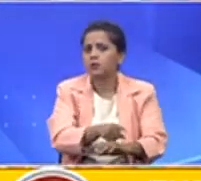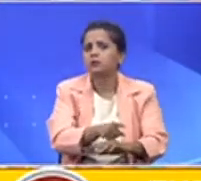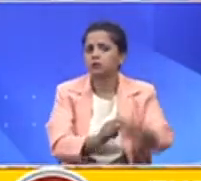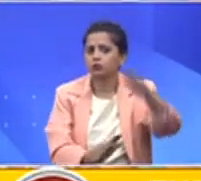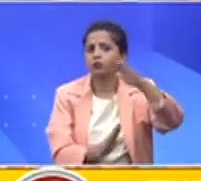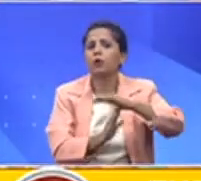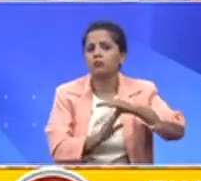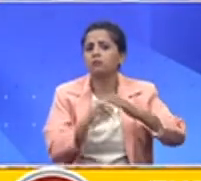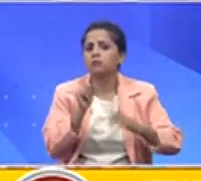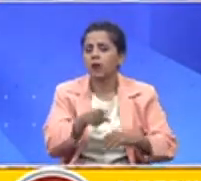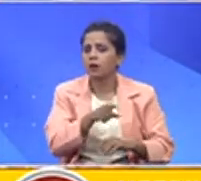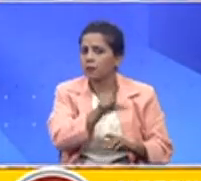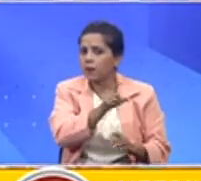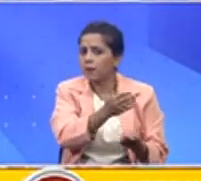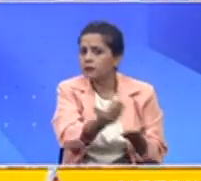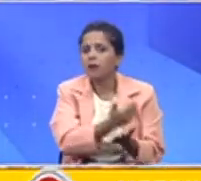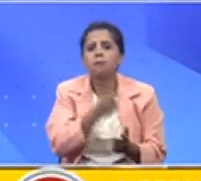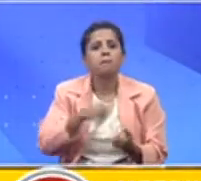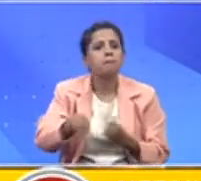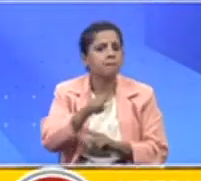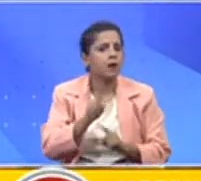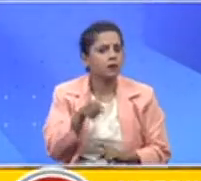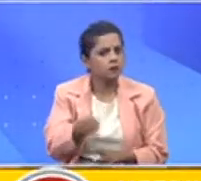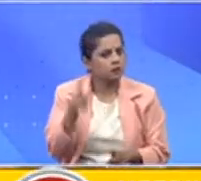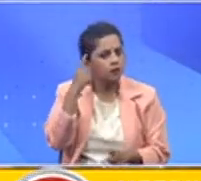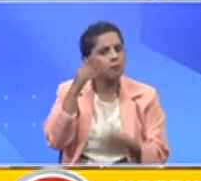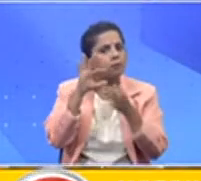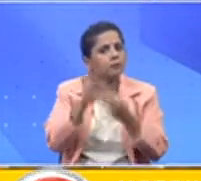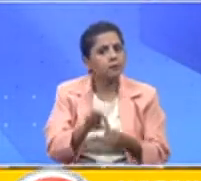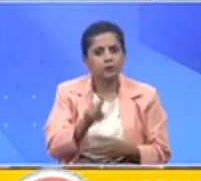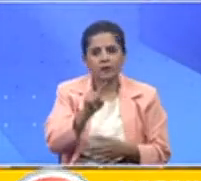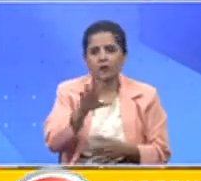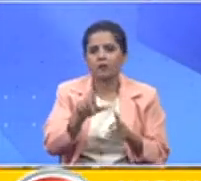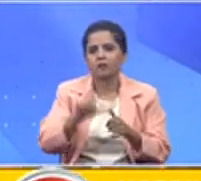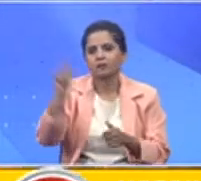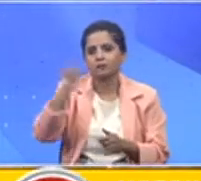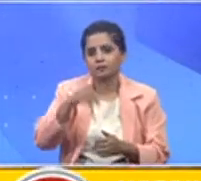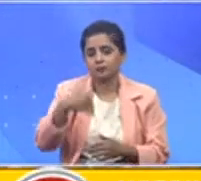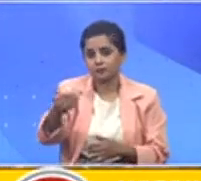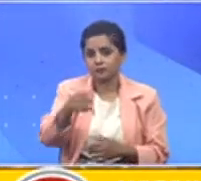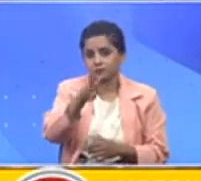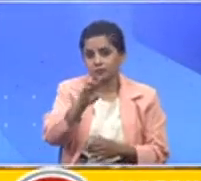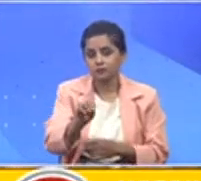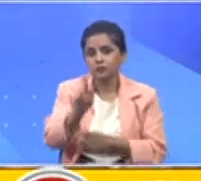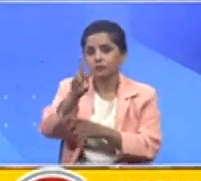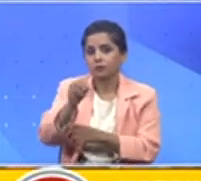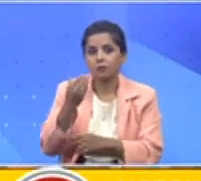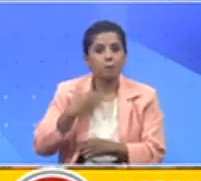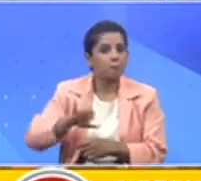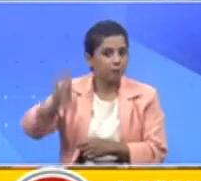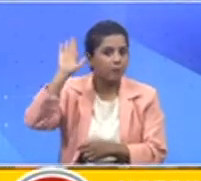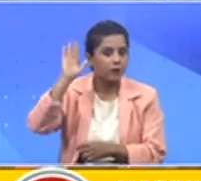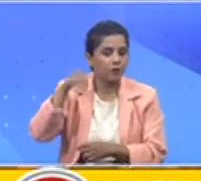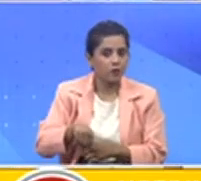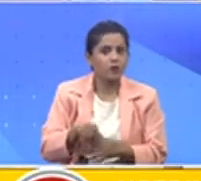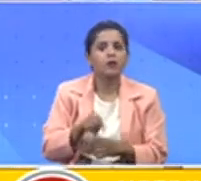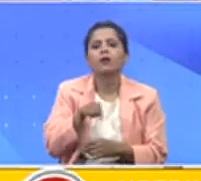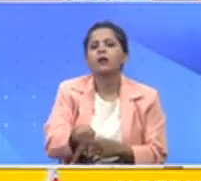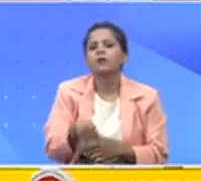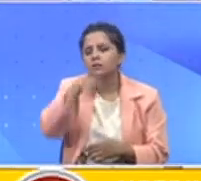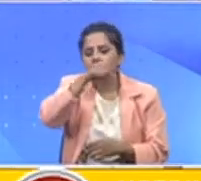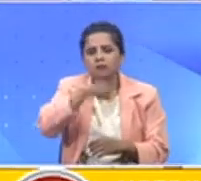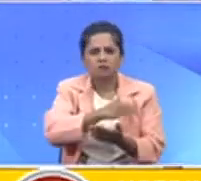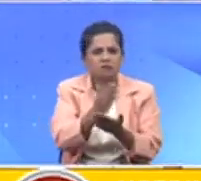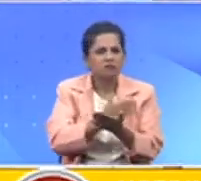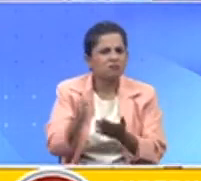होगा इसी सोच के थाथ 15 अगस्त 2020 को नशाम मुक्त